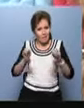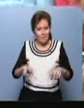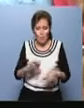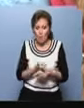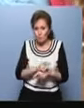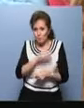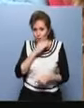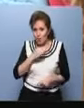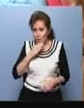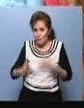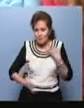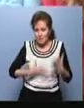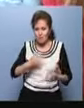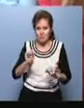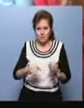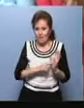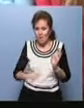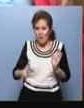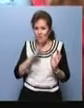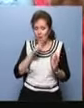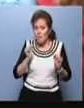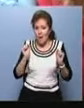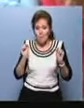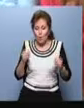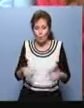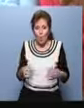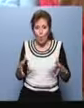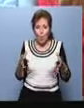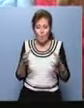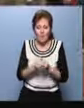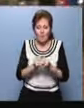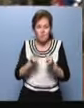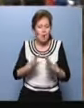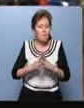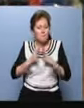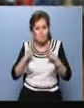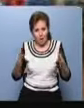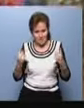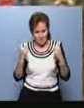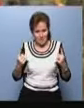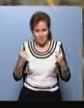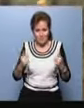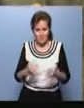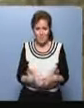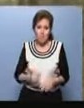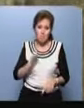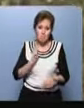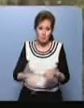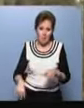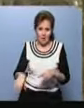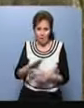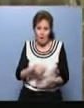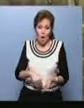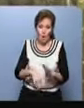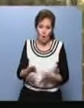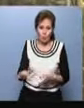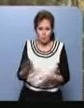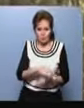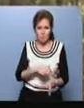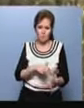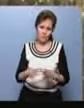экстрима, и здесь за короткое время можно его просто уловить по максимуму. Лучше и быстрее всех с экстремальными конкурсами турслета